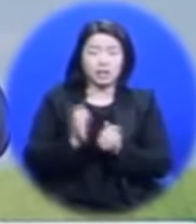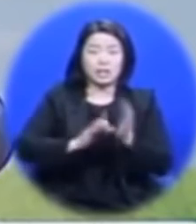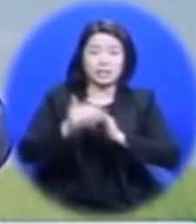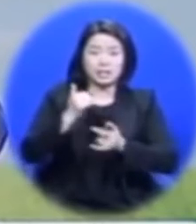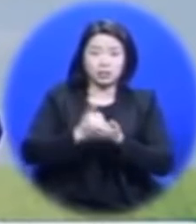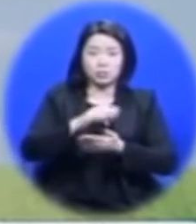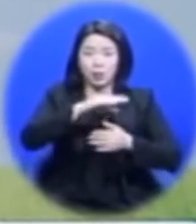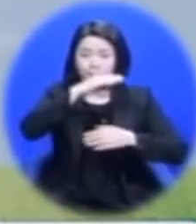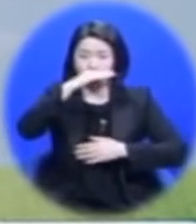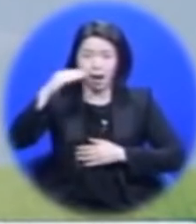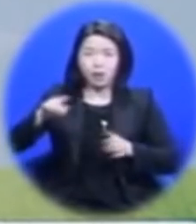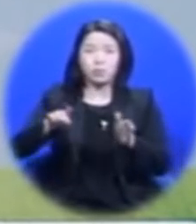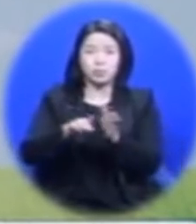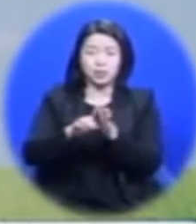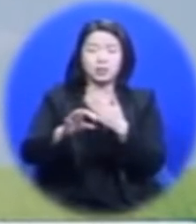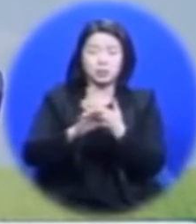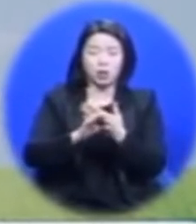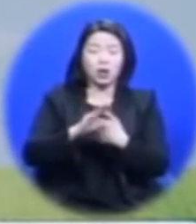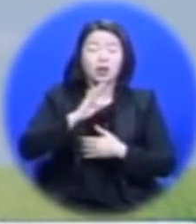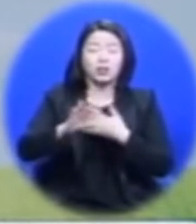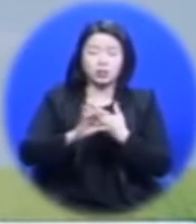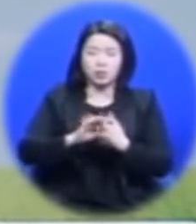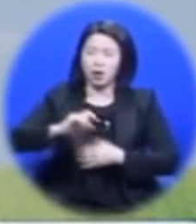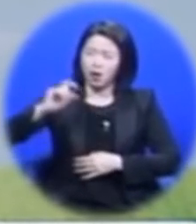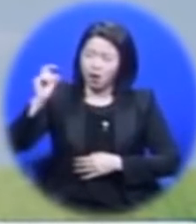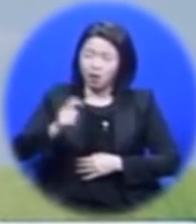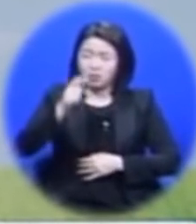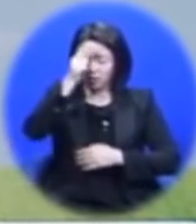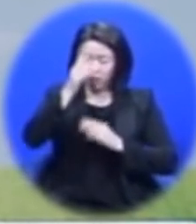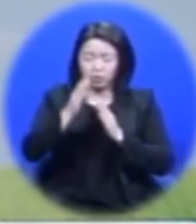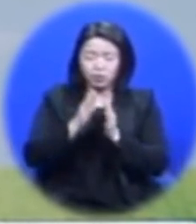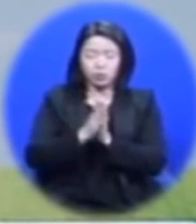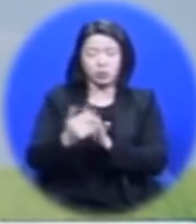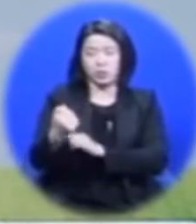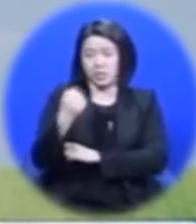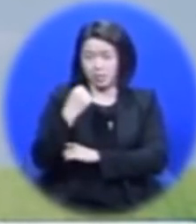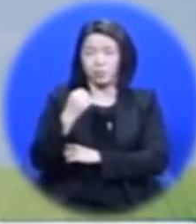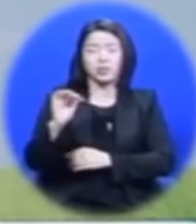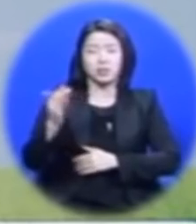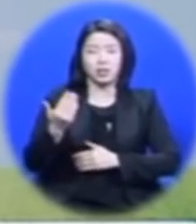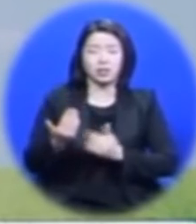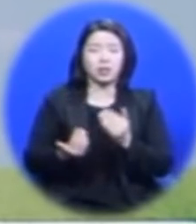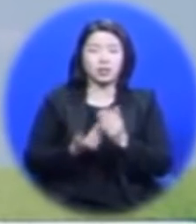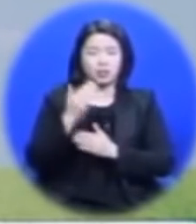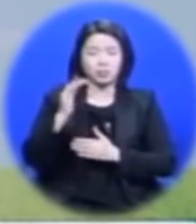예수님을 바로 믿으면 그러면 강력한 기도에 힘이 생기게 됩니다.